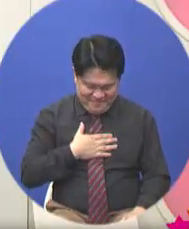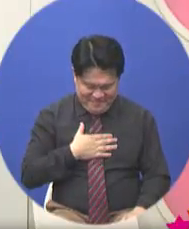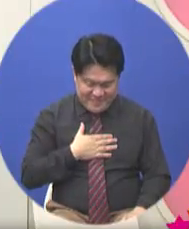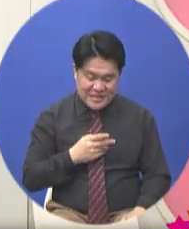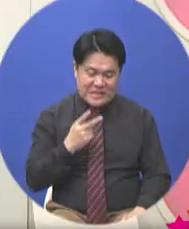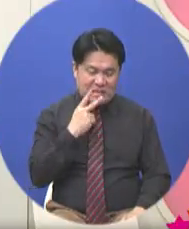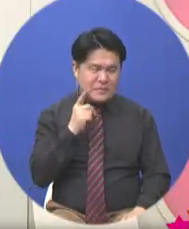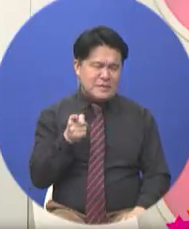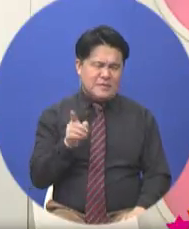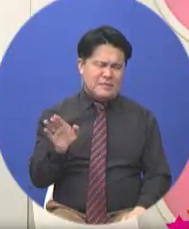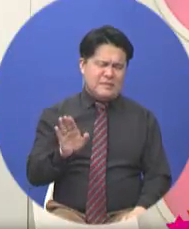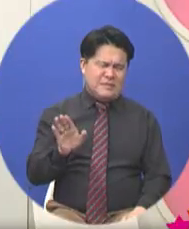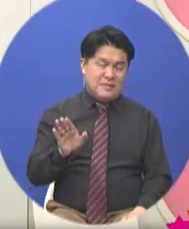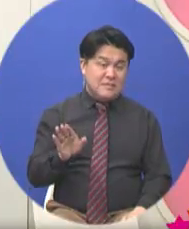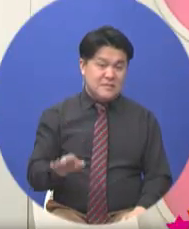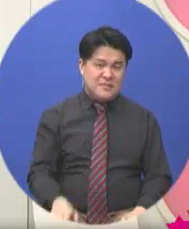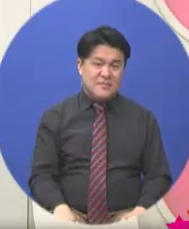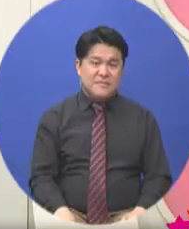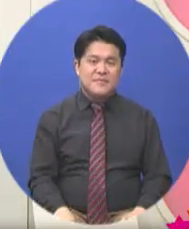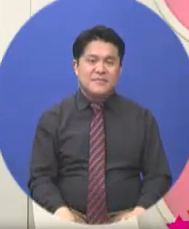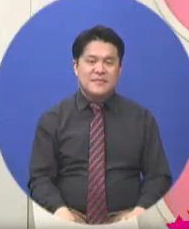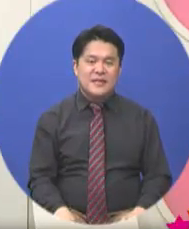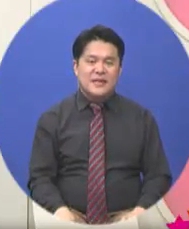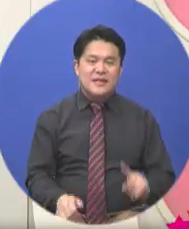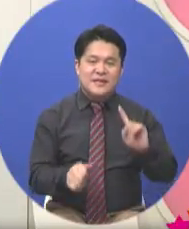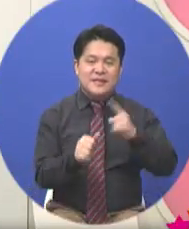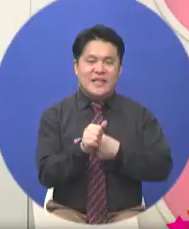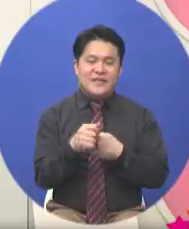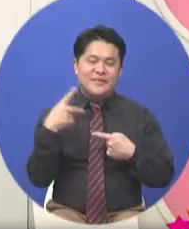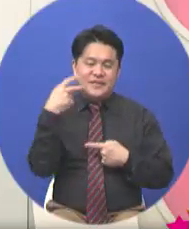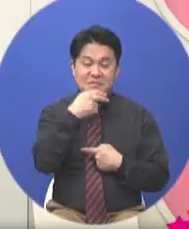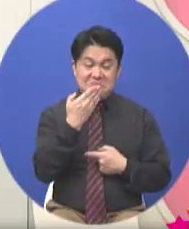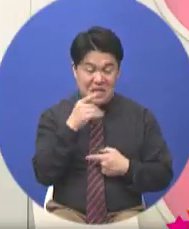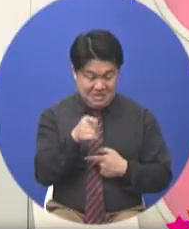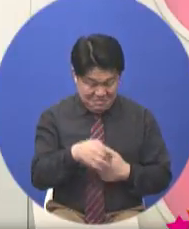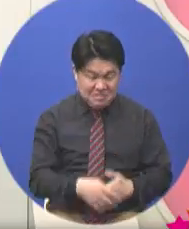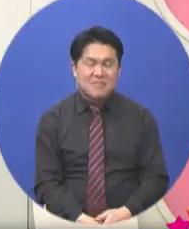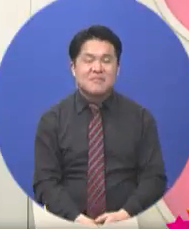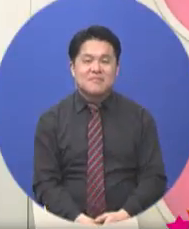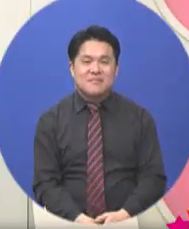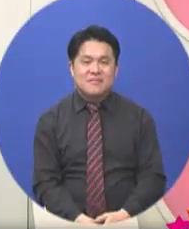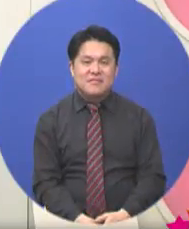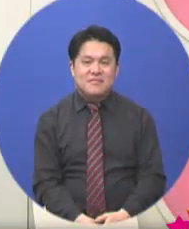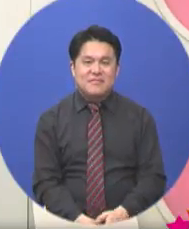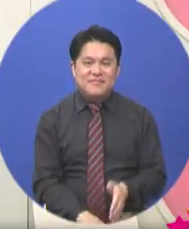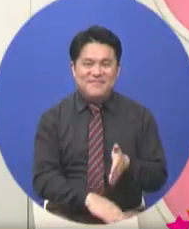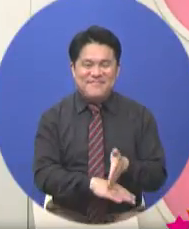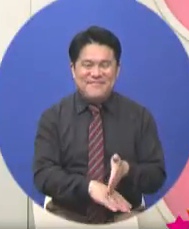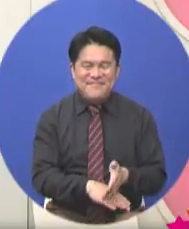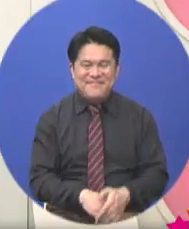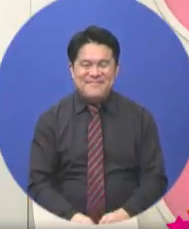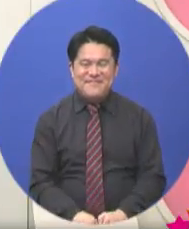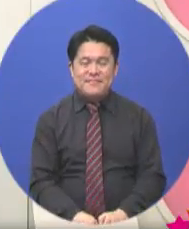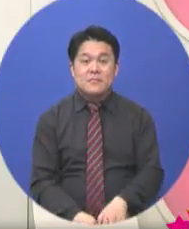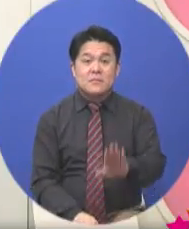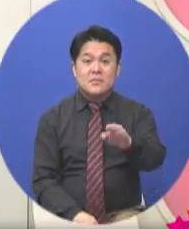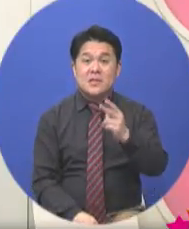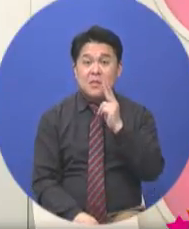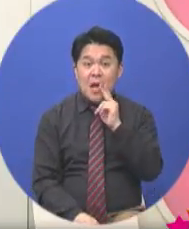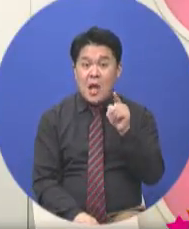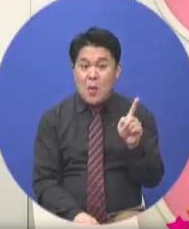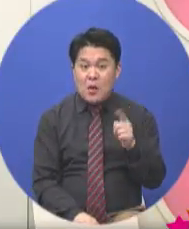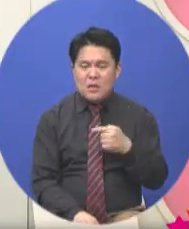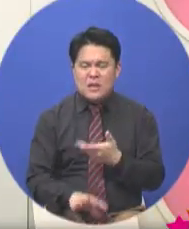믿음으로. 또 담배 피는 뭐 그런 게 자동적으로 금연이 될 거라고 생각을 합니다. 아, 예, 감사합니다. 담배가 네, 네, 네. 제가